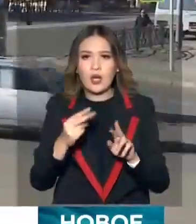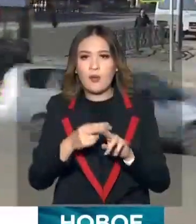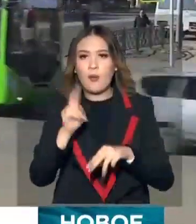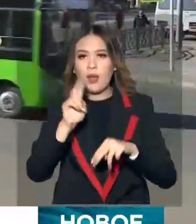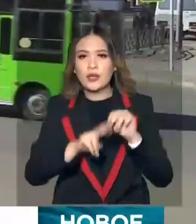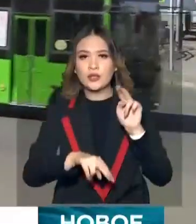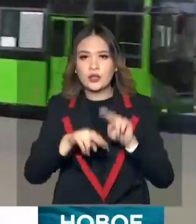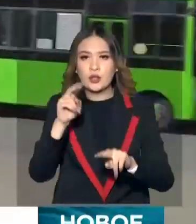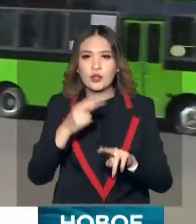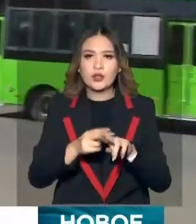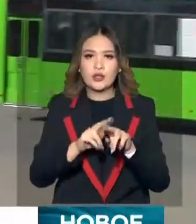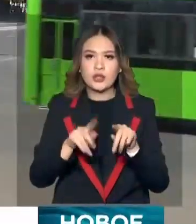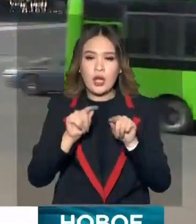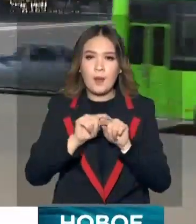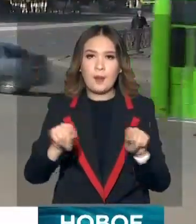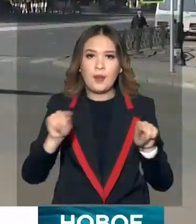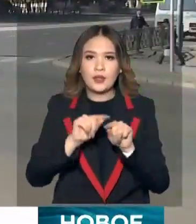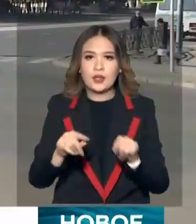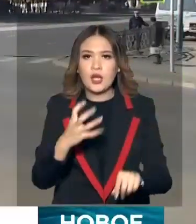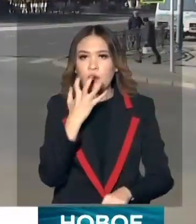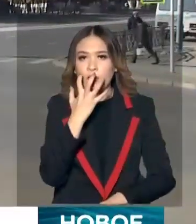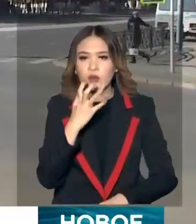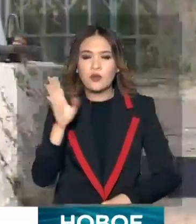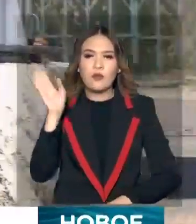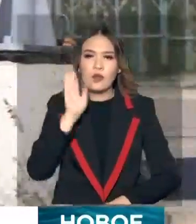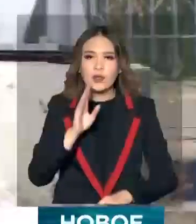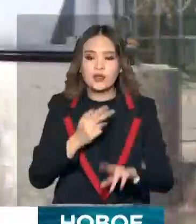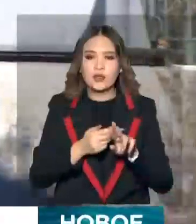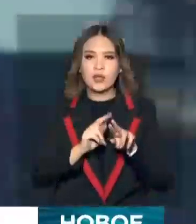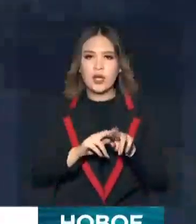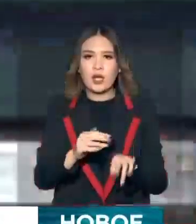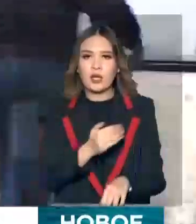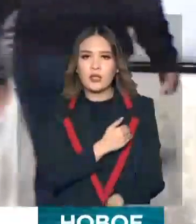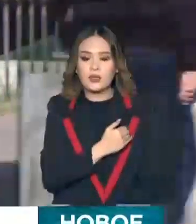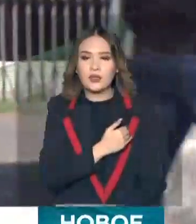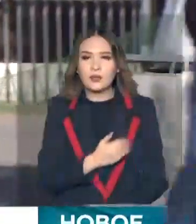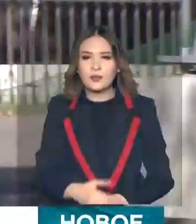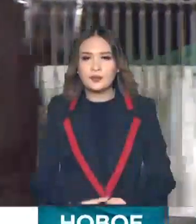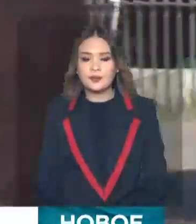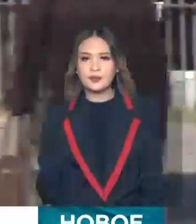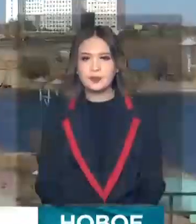и модернизировать теплосети, водопровод и систему водоотведения.